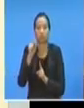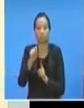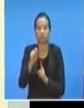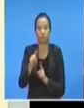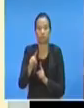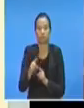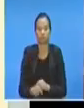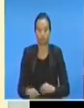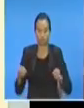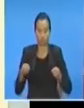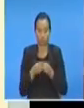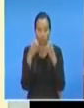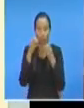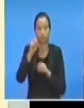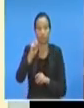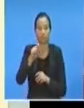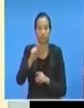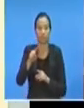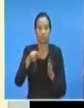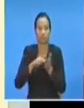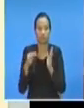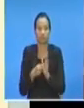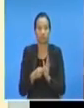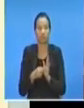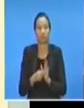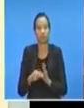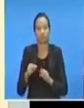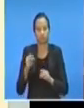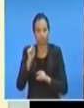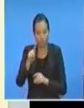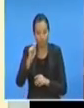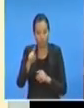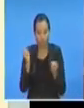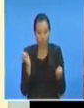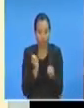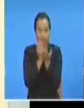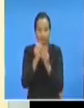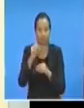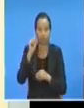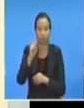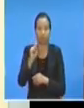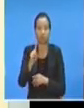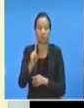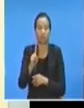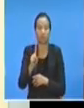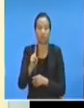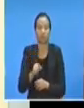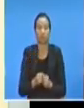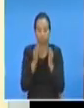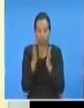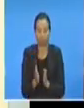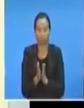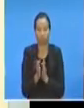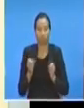เหตุฉุกเฉินหมายถึงเหตุด่วนหรือเหตุร้ายที่ผู้ประสบเหตุประสงค์แ